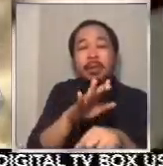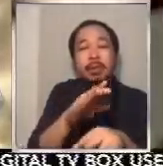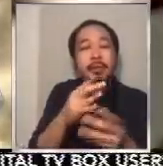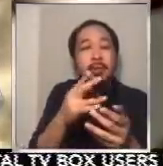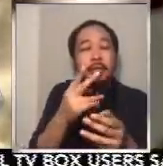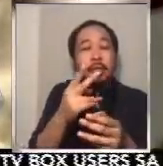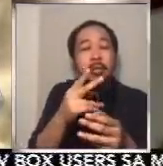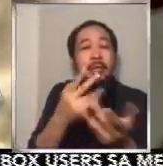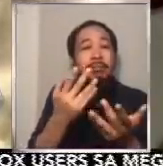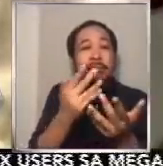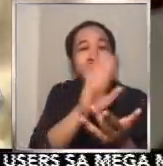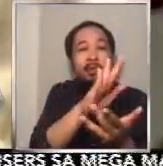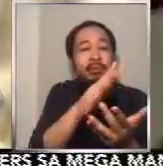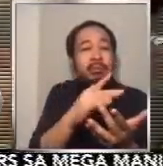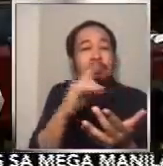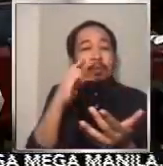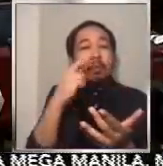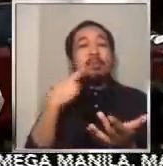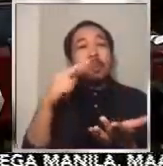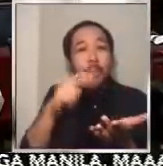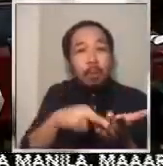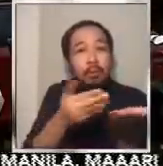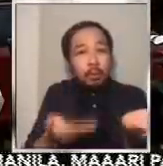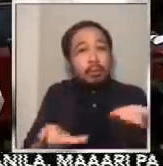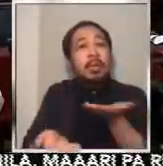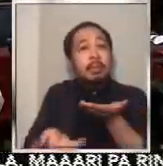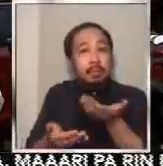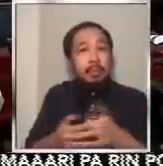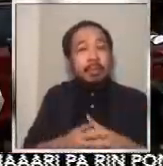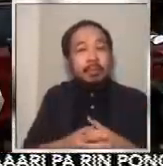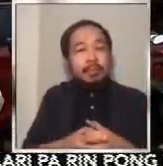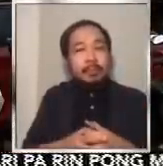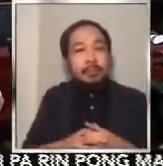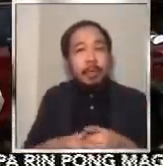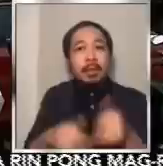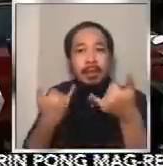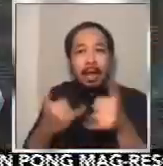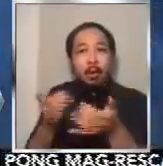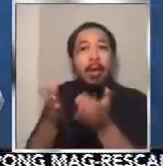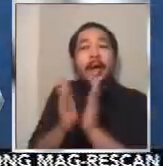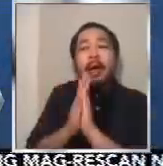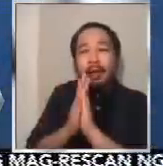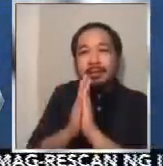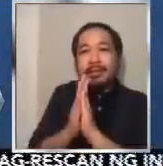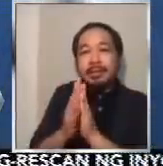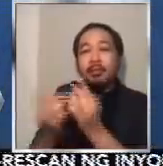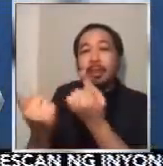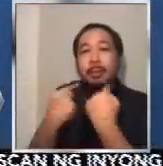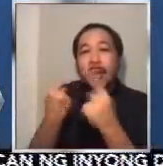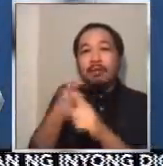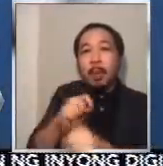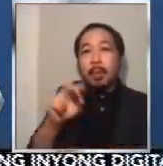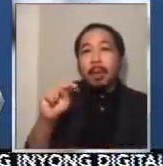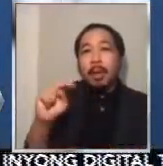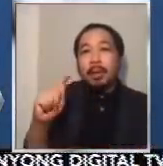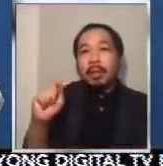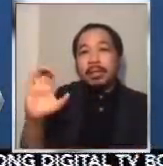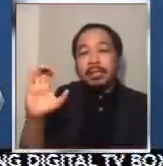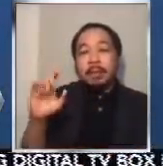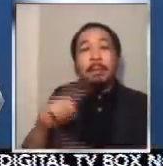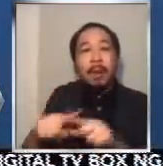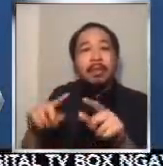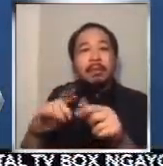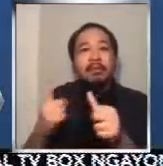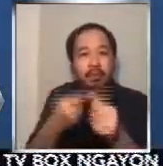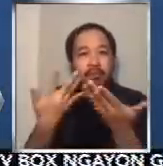nyo dito sa amin. Sinusubukan pa naming hinga ng reaksyon ang NTC. Pero nauna na itong humingi ng paumanhin sa Kamara